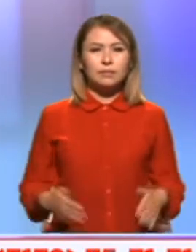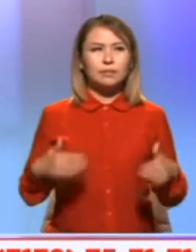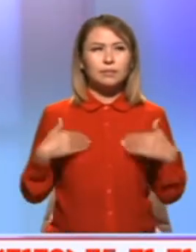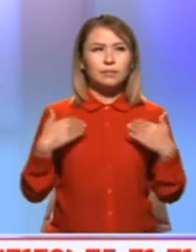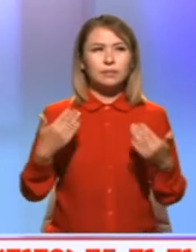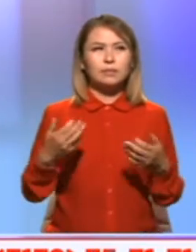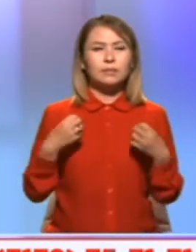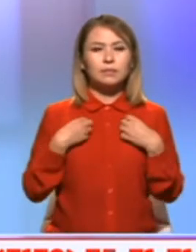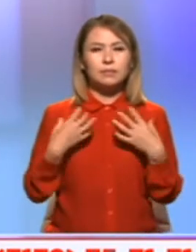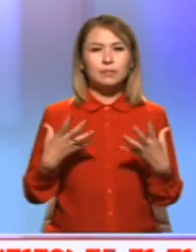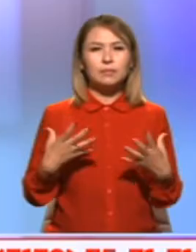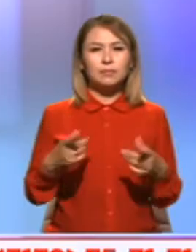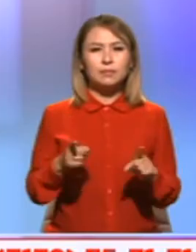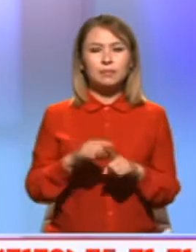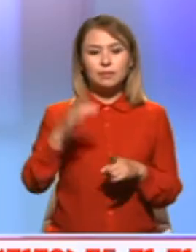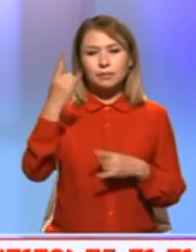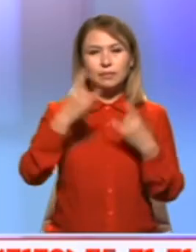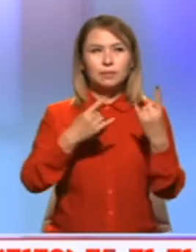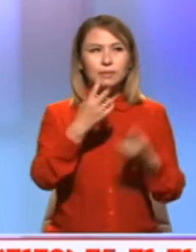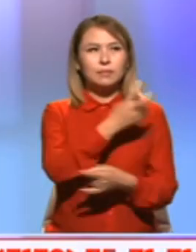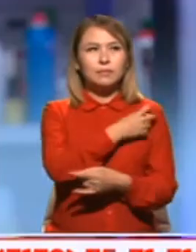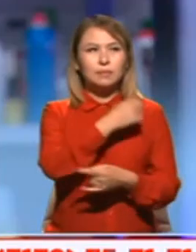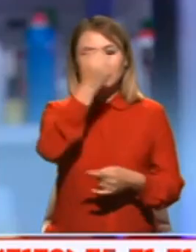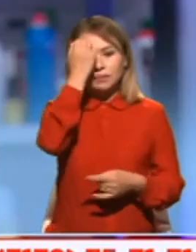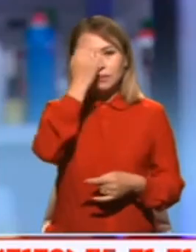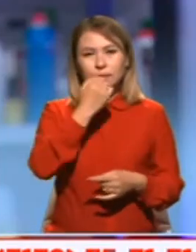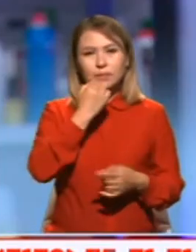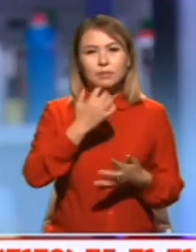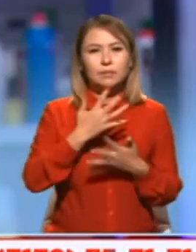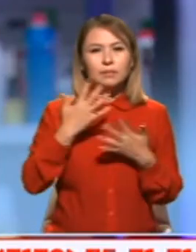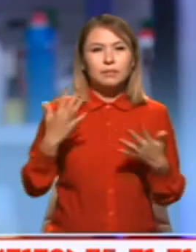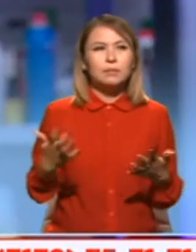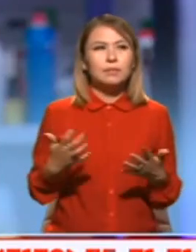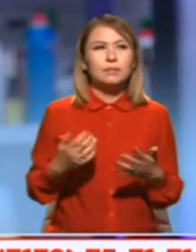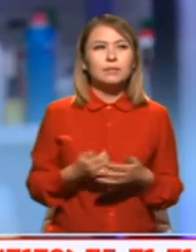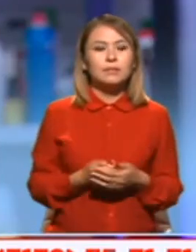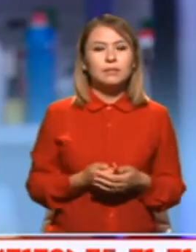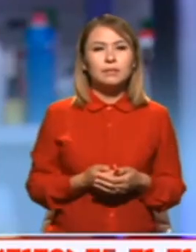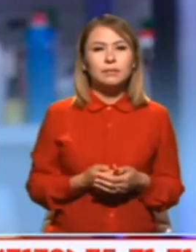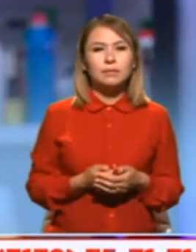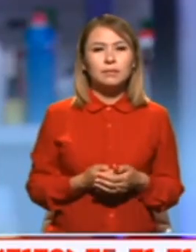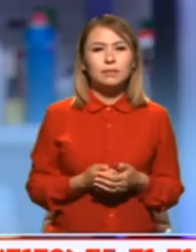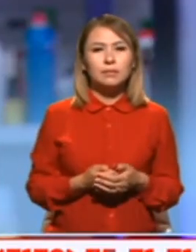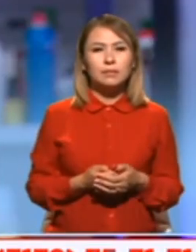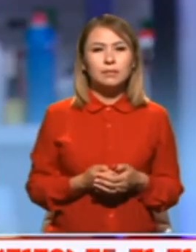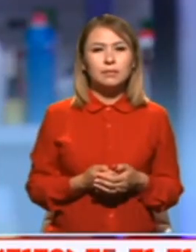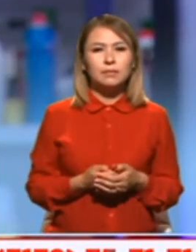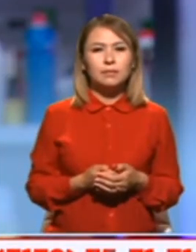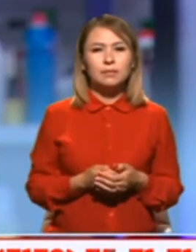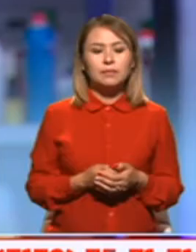тілеймін. Келе дәрігерлерге көп-көп рахмет. Сізге де рахмет, тұрақты